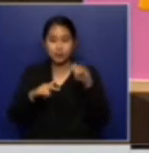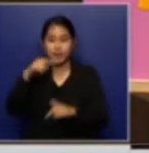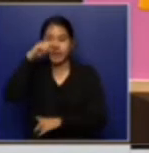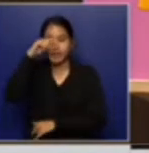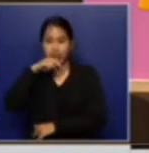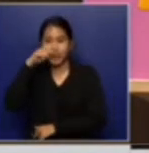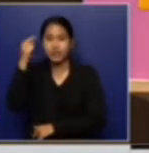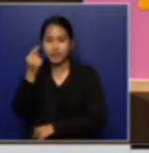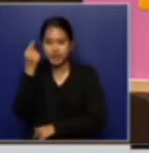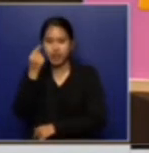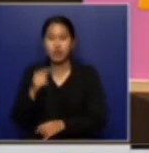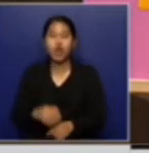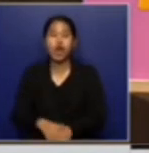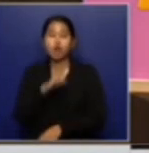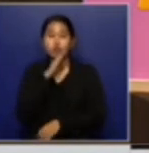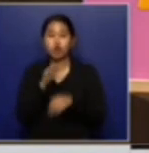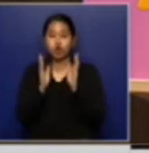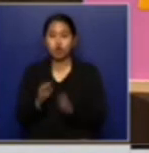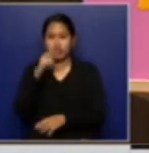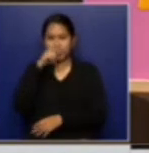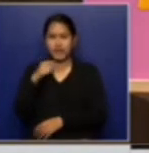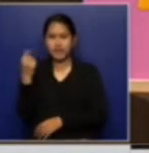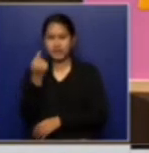ยวกันเองเนี่ยเป็นวงเงินประมาณ